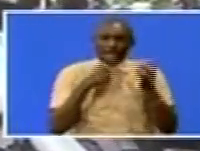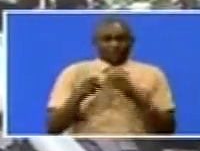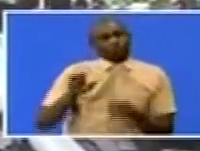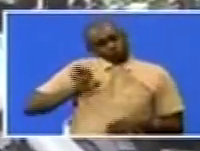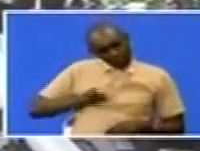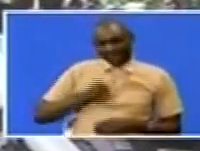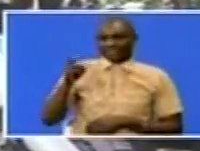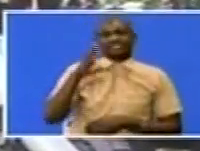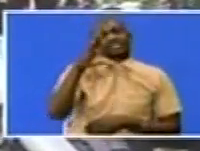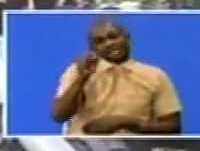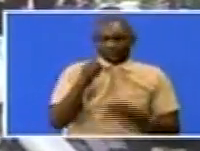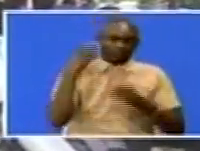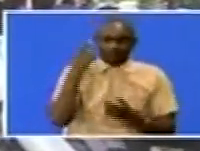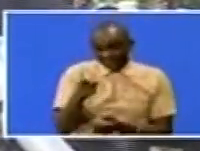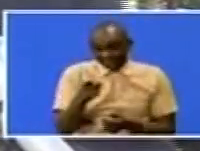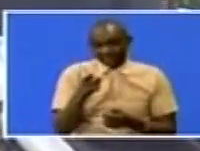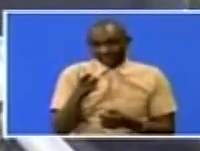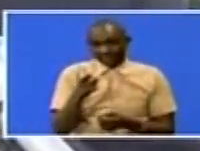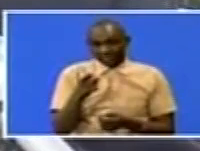Waiguru that. Waiguru this, Waiguru that.